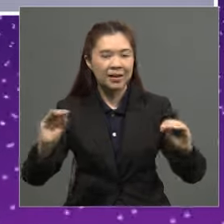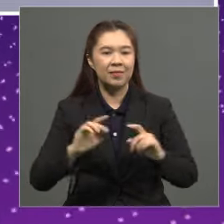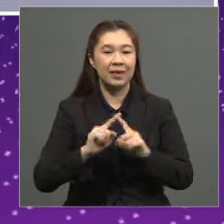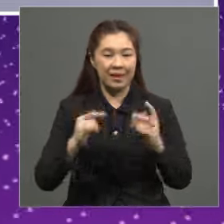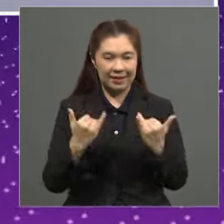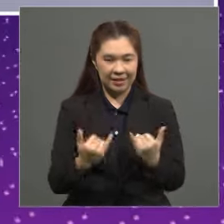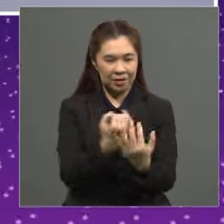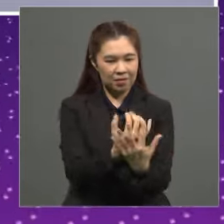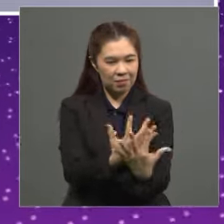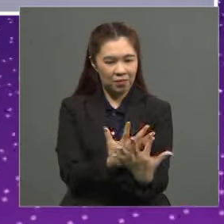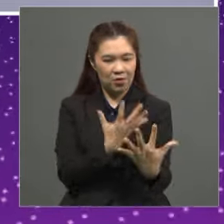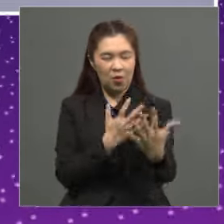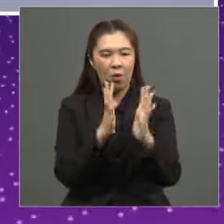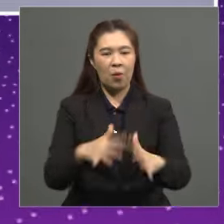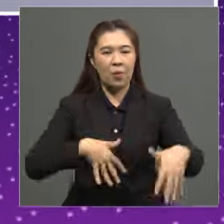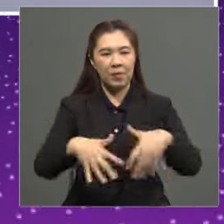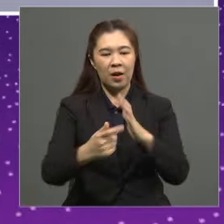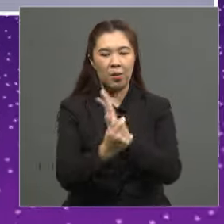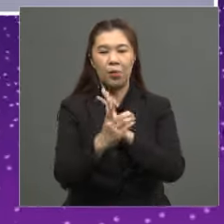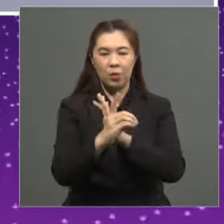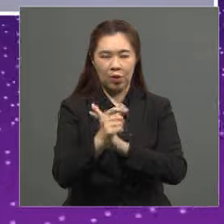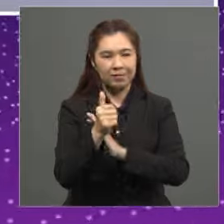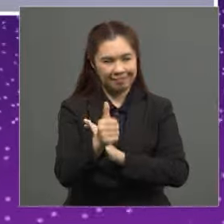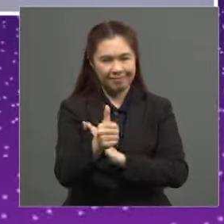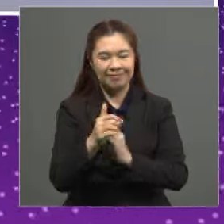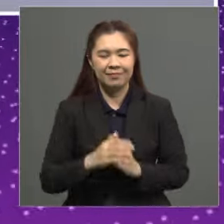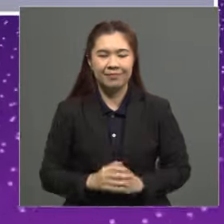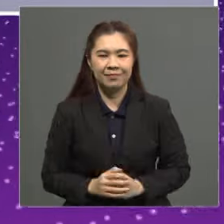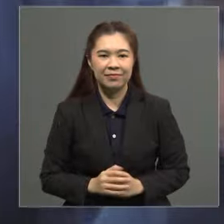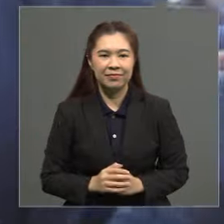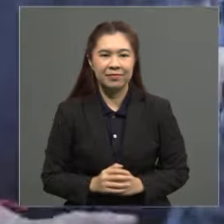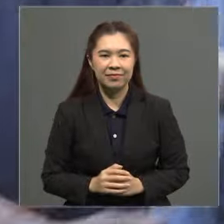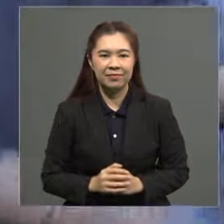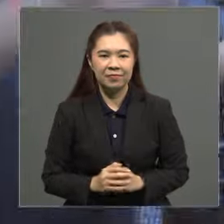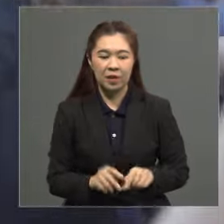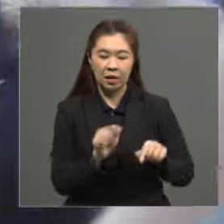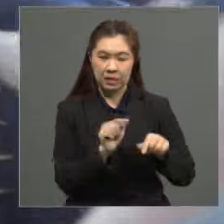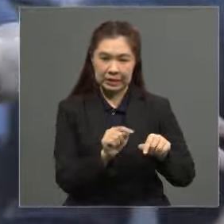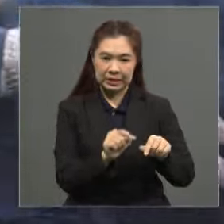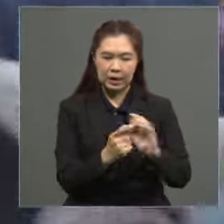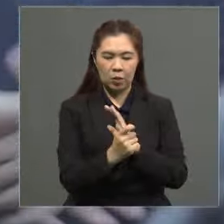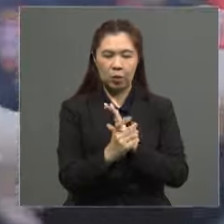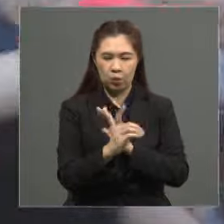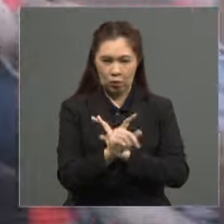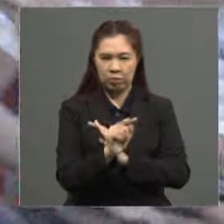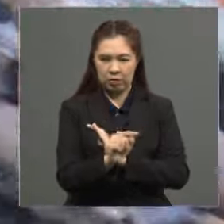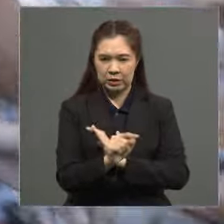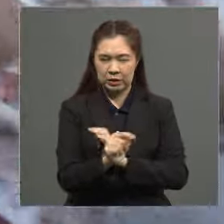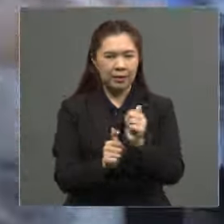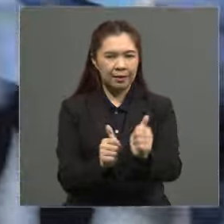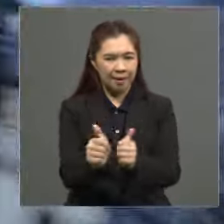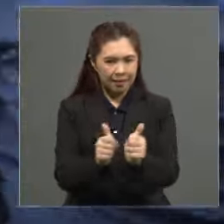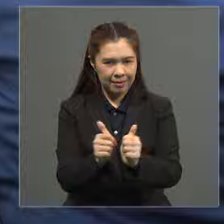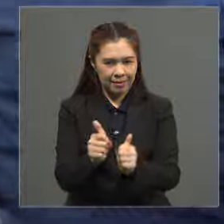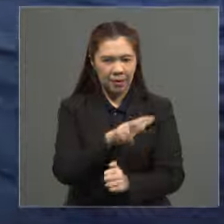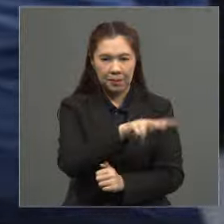รับการตอบรับจากพี่น้องชาวอุดรธานีเป็นอย่างดีครับทำให้พื้นนี้พื้นที่นี้ถูกจับตามากครับในการสู้ศึกของพรรค